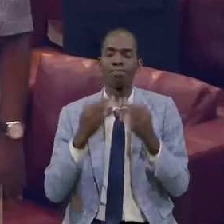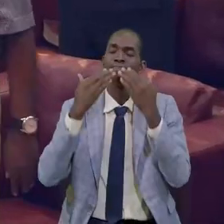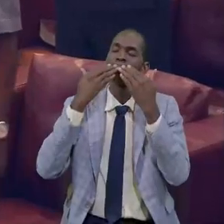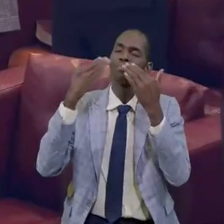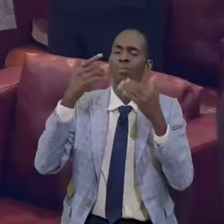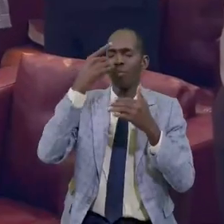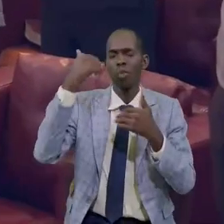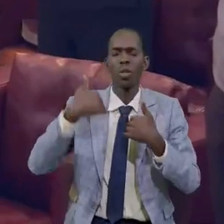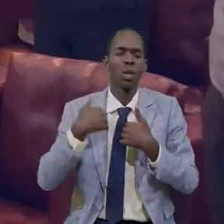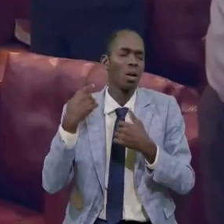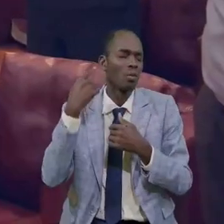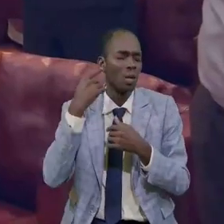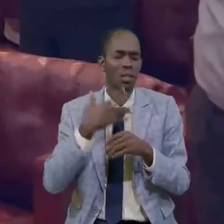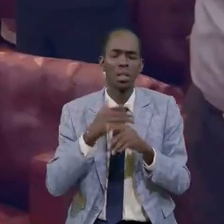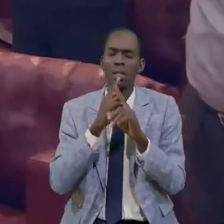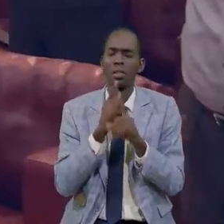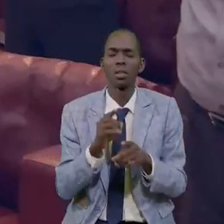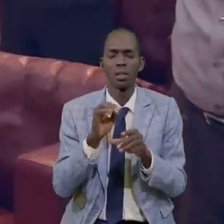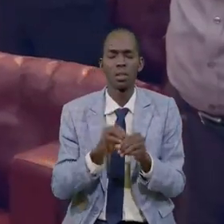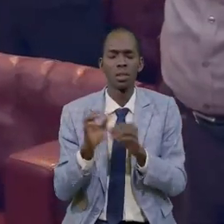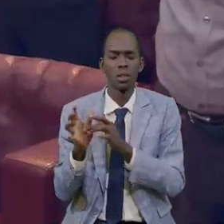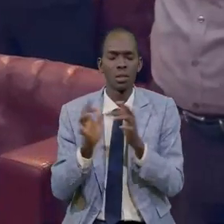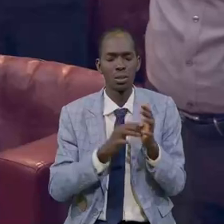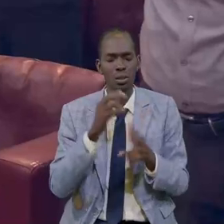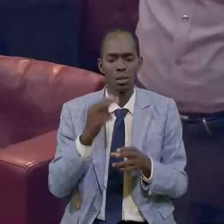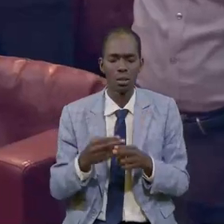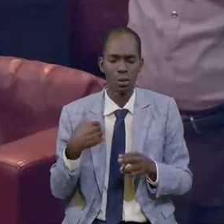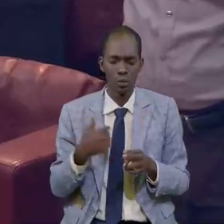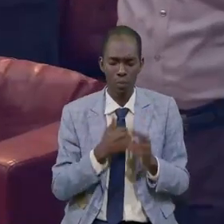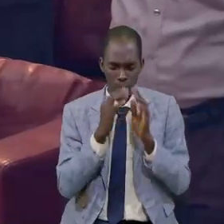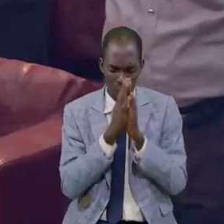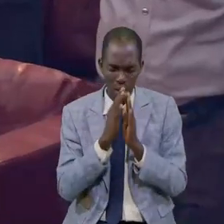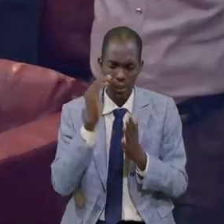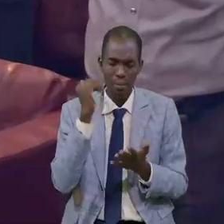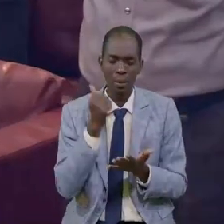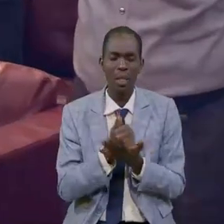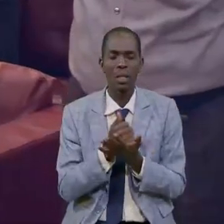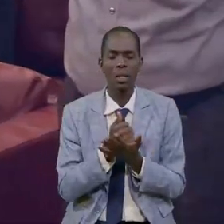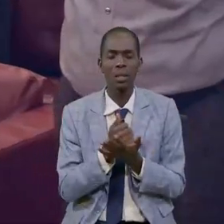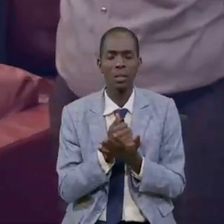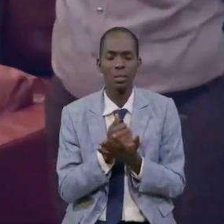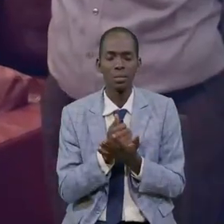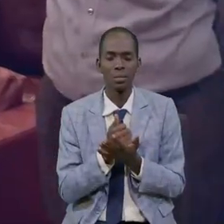te disons merci parce que tu nous as exaucés. Au nom de Jésus, nous prions.